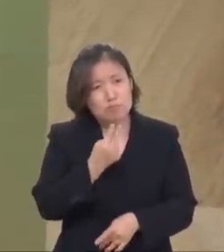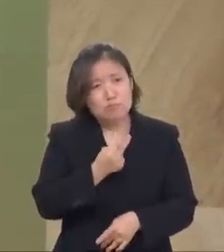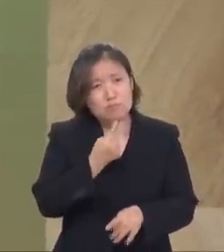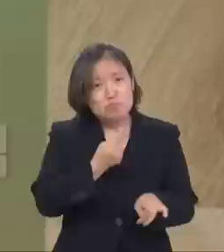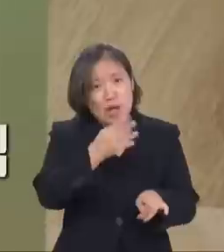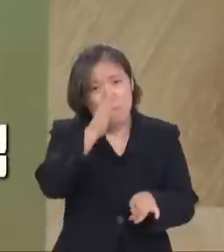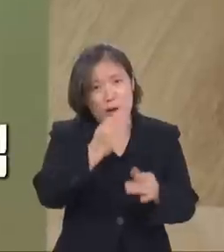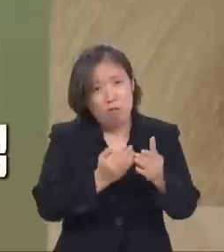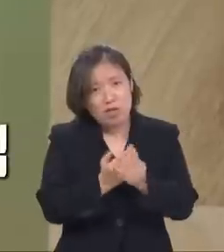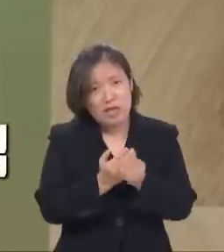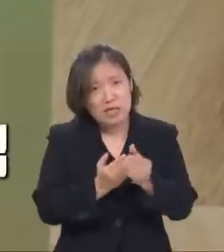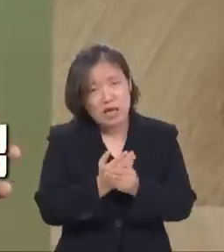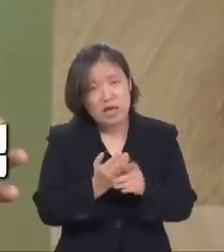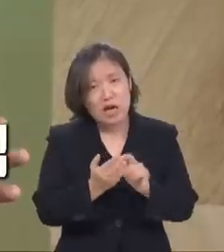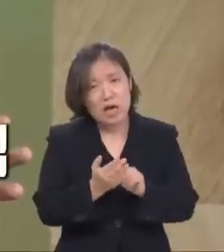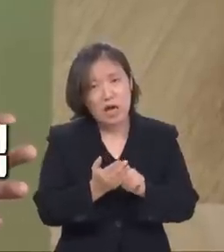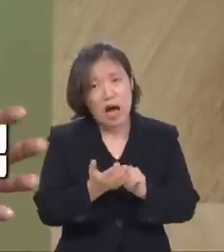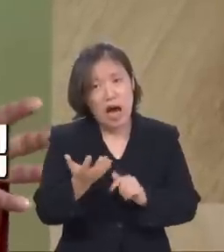그런